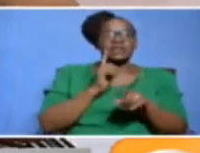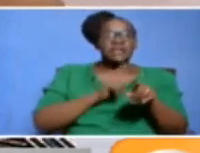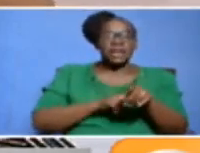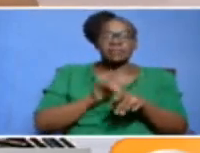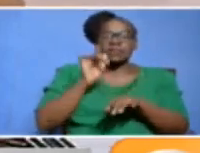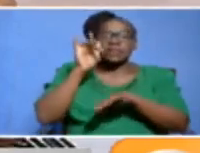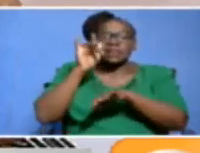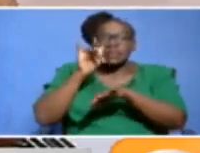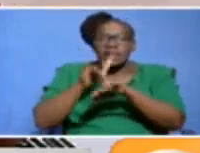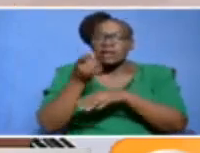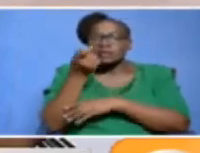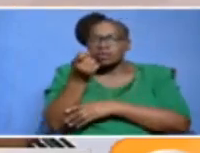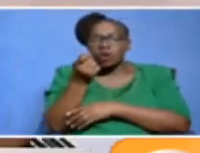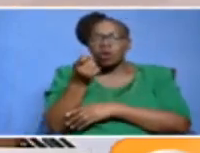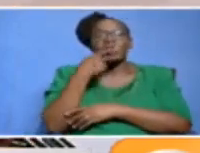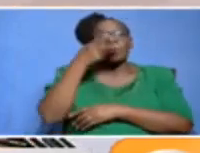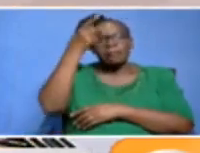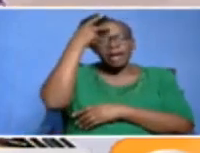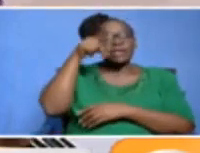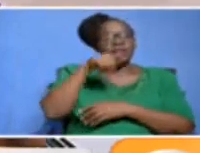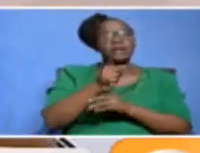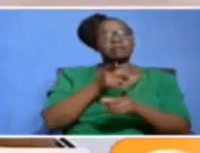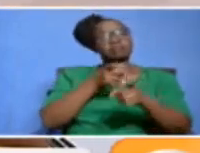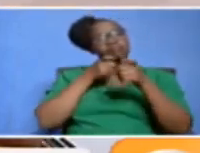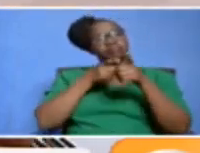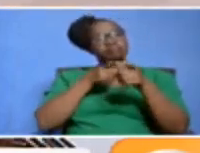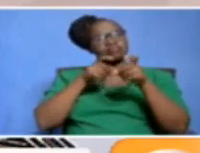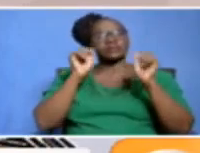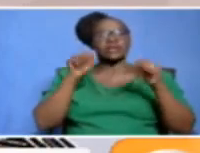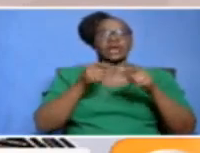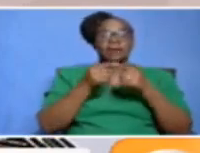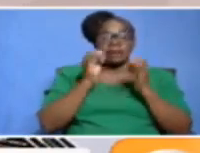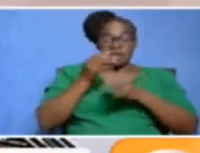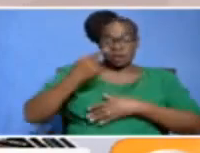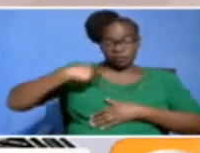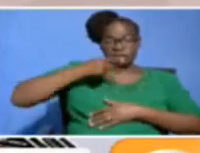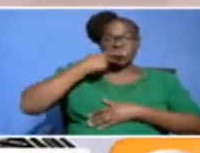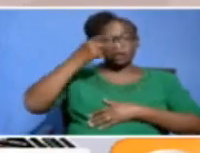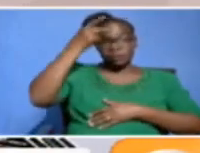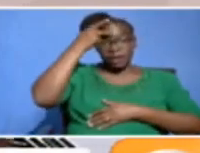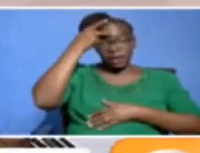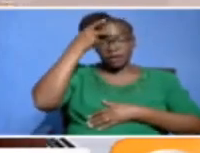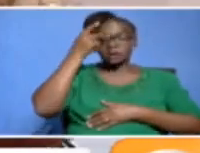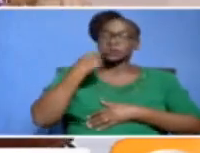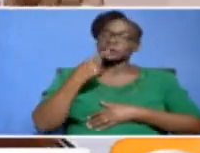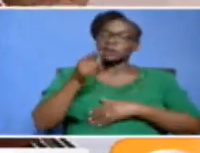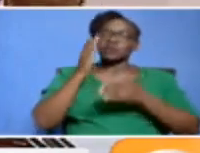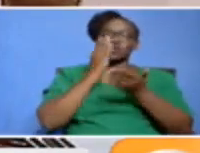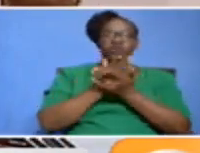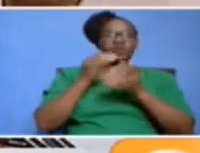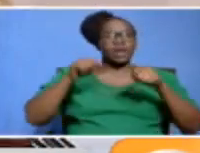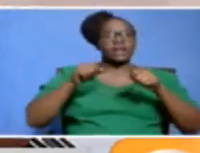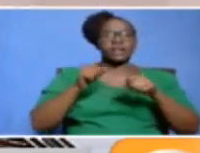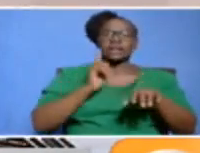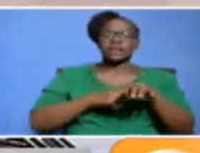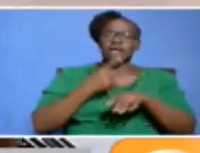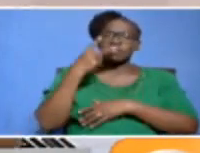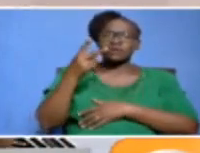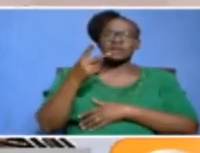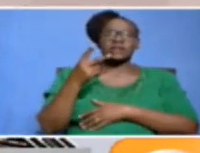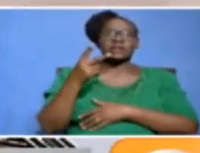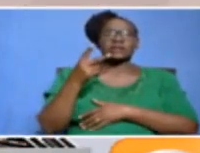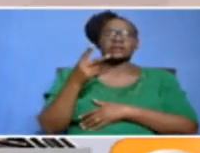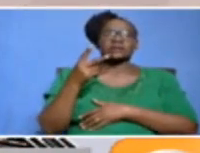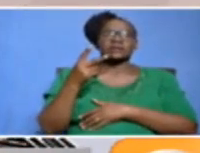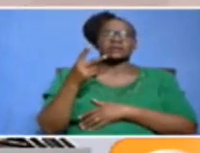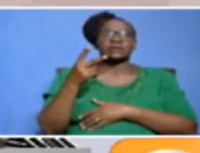wewe mwanangu amefanya nini? Ameshikwa. Lakini wazazi pia tungekuwa tukifundishana unapomwona mtoto wake. Maana kuna watoto wengine wa kike hata hawataki kuketi pale